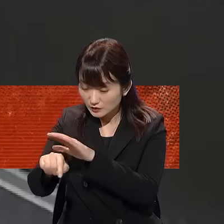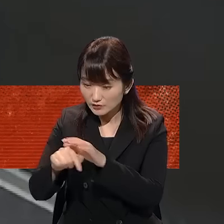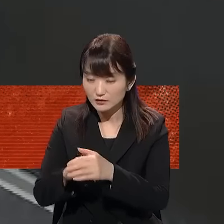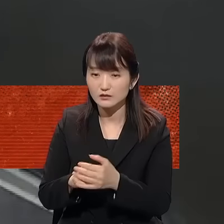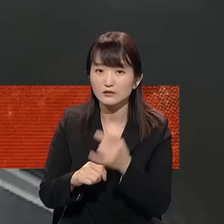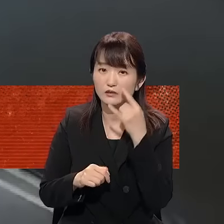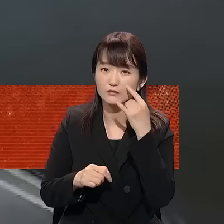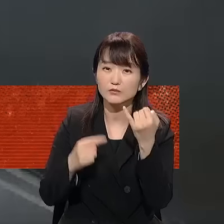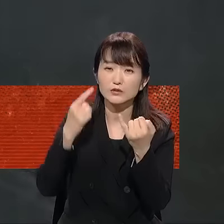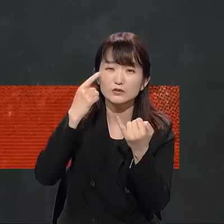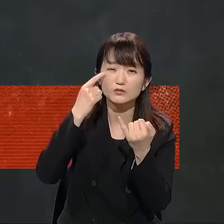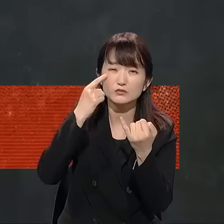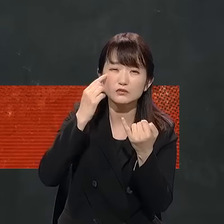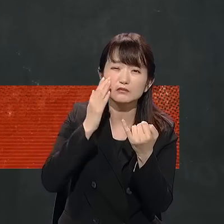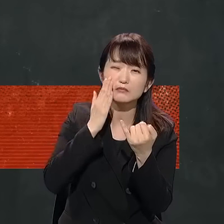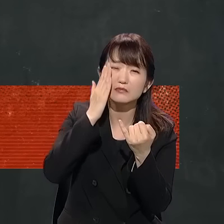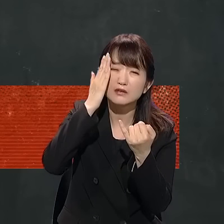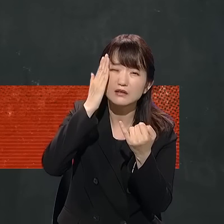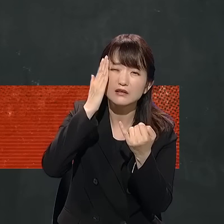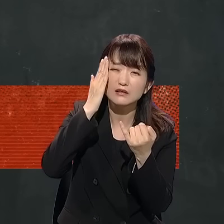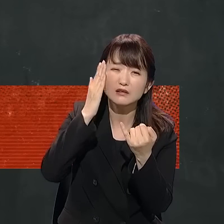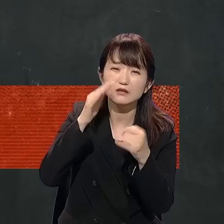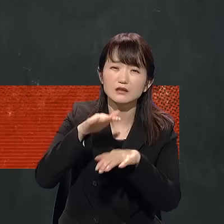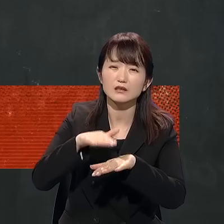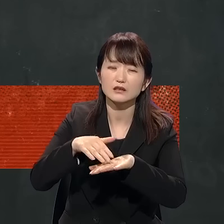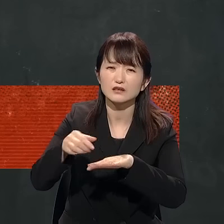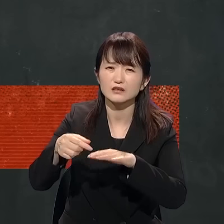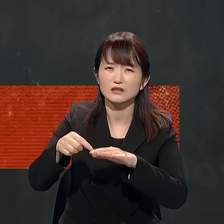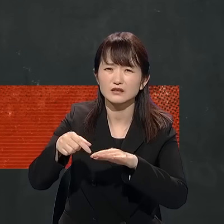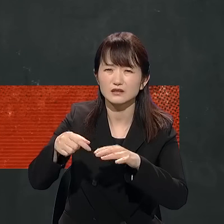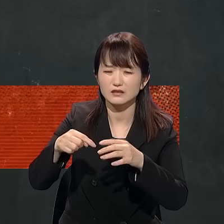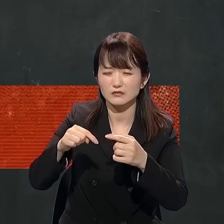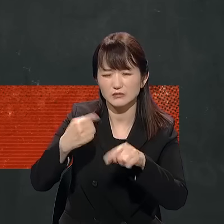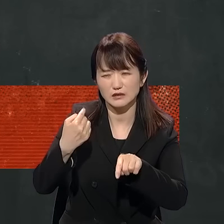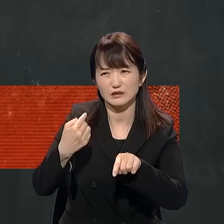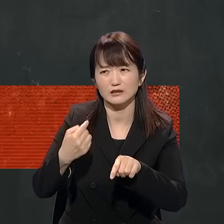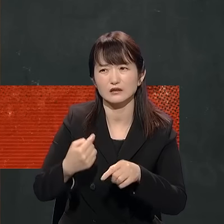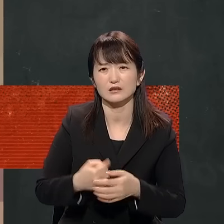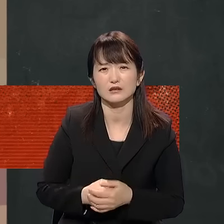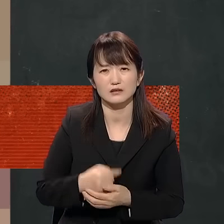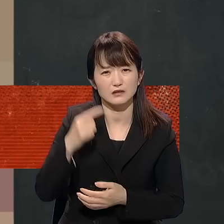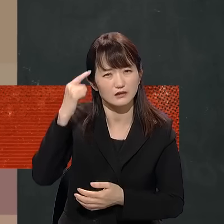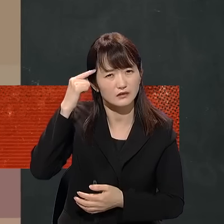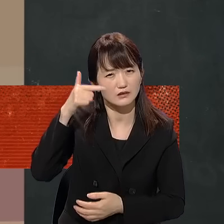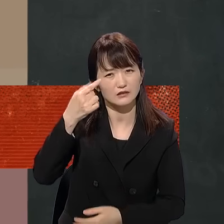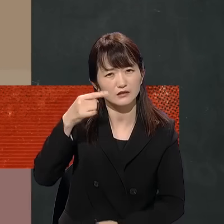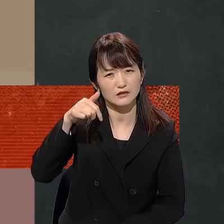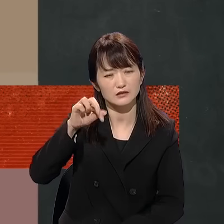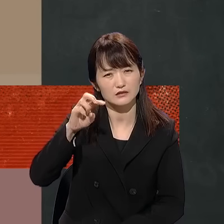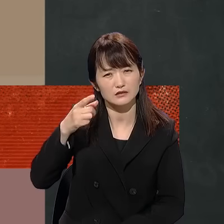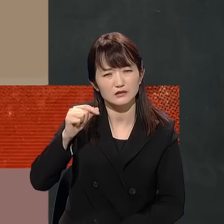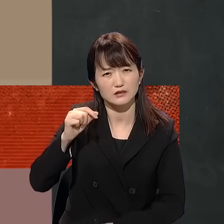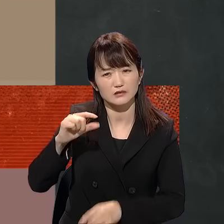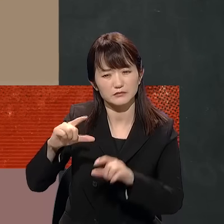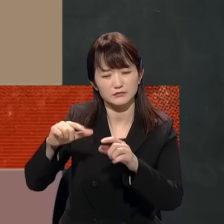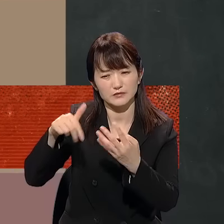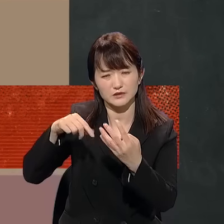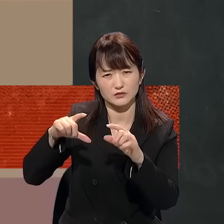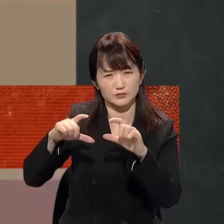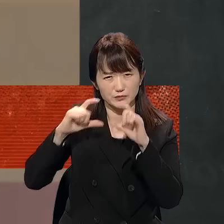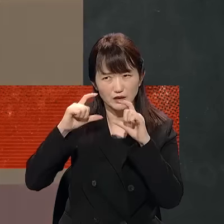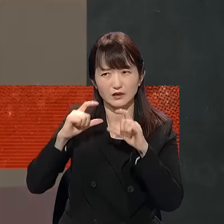한쪽 눈과 어깨는 퍼럼 멍이 들었고요 손가락도 부러진 상태였습니다 뇌진탕까지 전치 사주 진단을